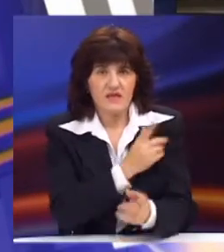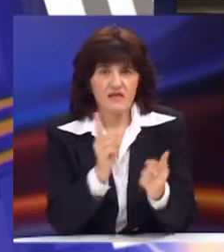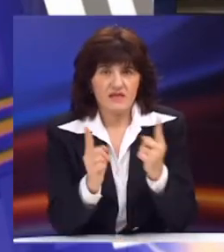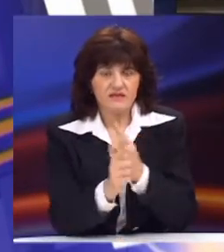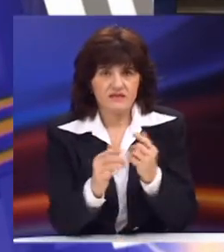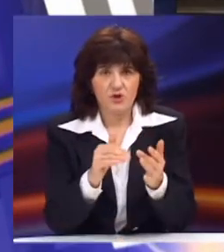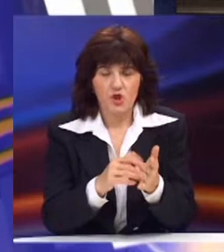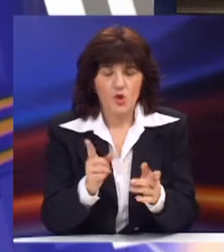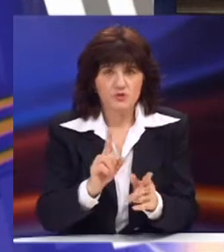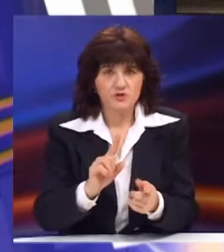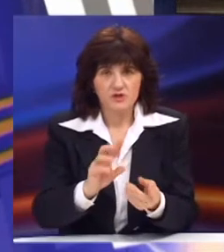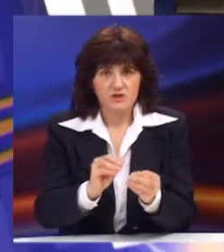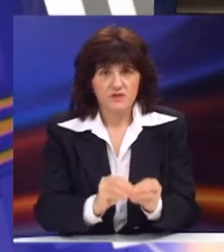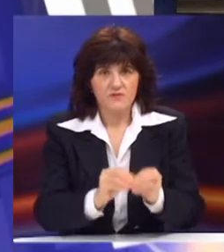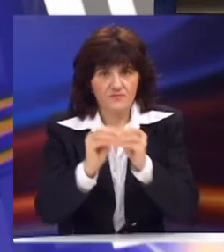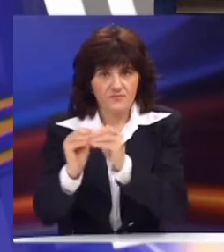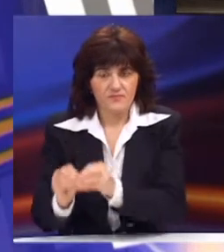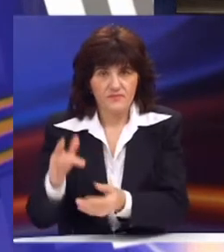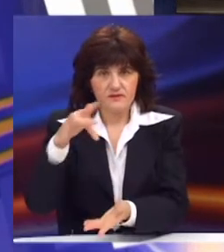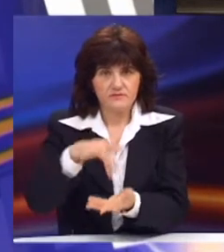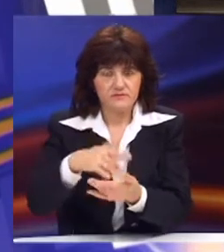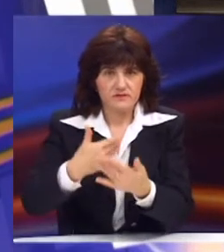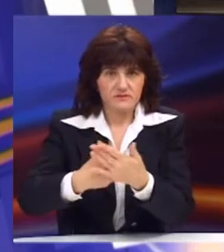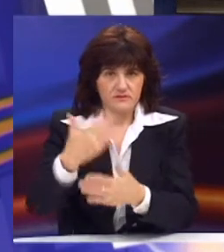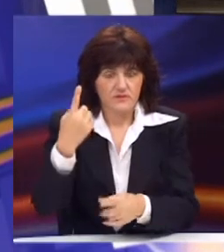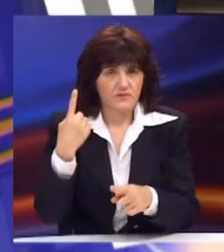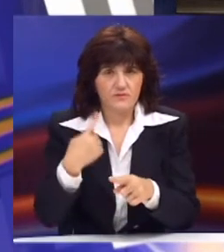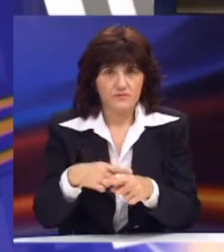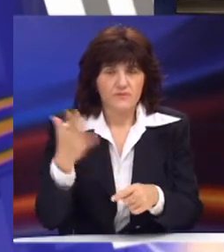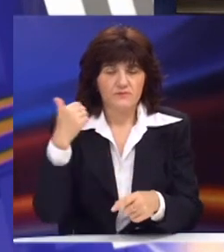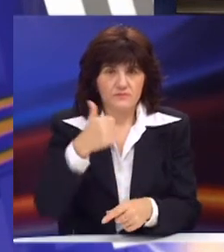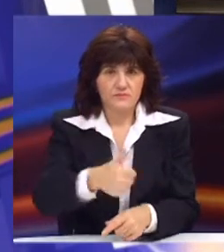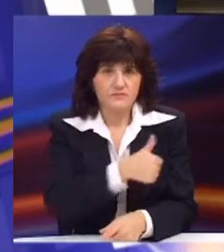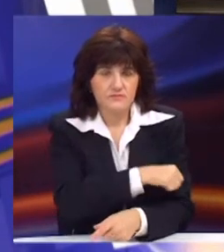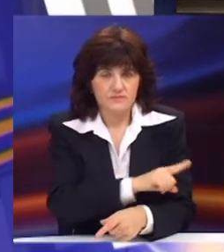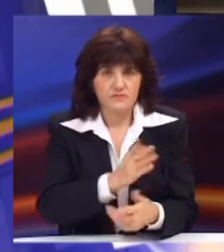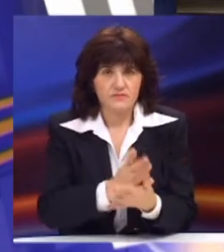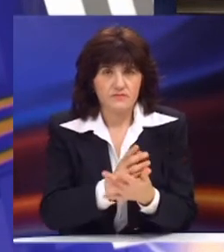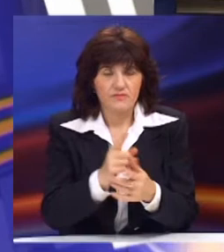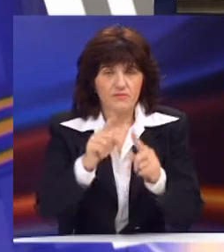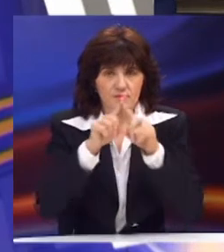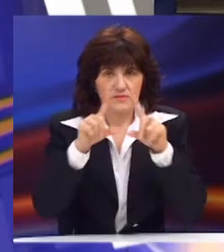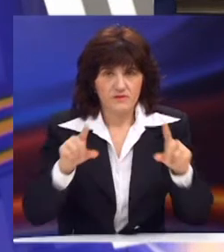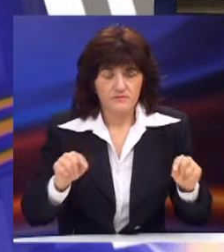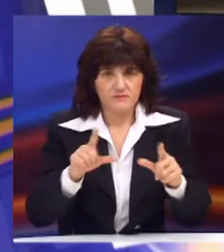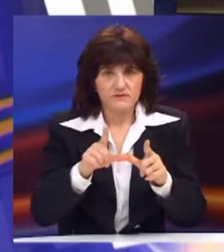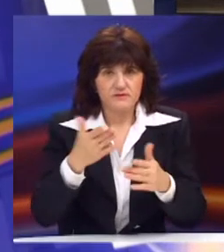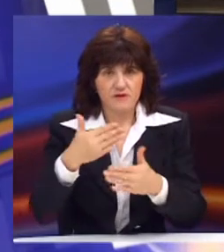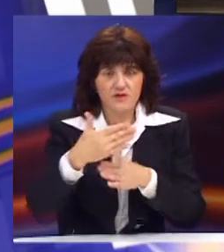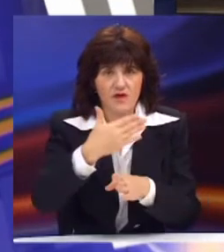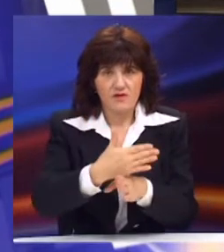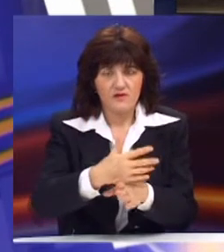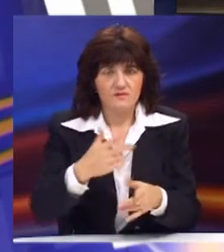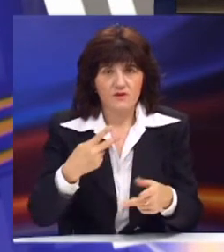Teretni saobraćaj još uvek nije u potpunosti izmešten iz strogog centra grada, iako su pre godinu dana postavljeni saobraćajni znakovi